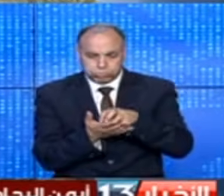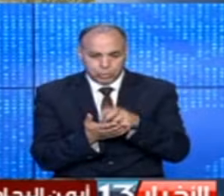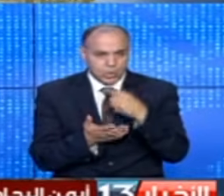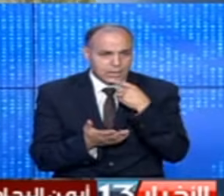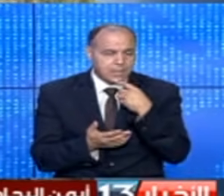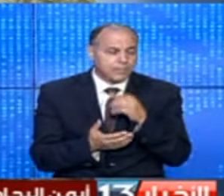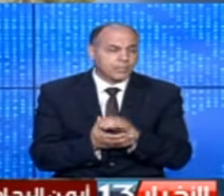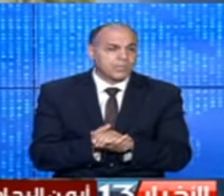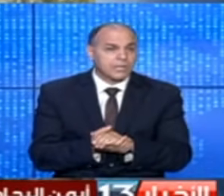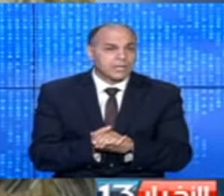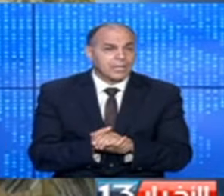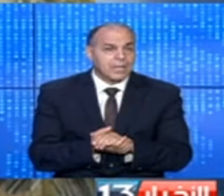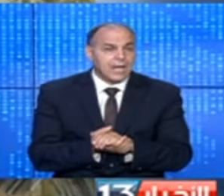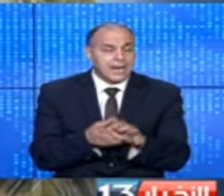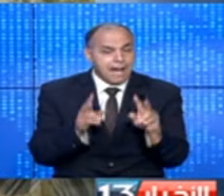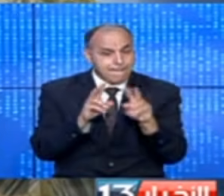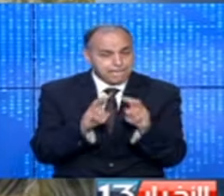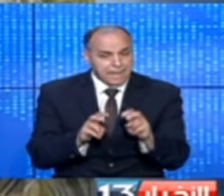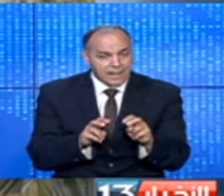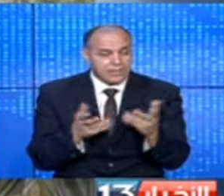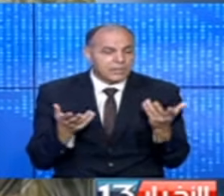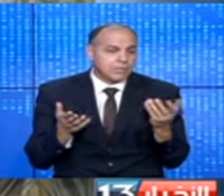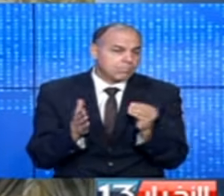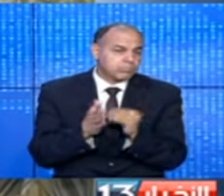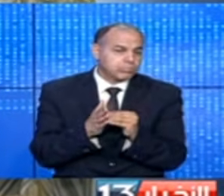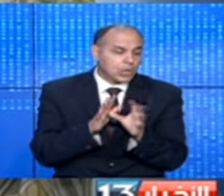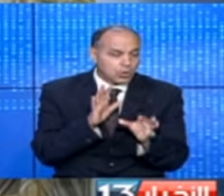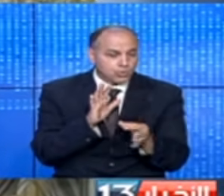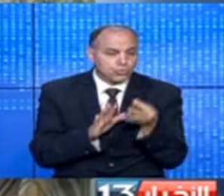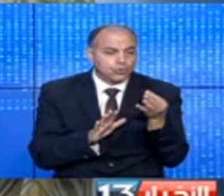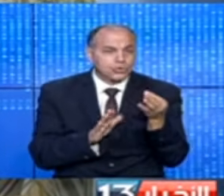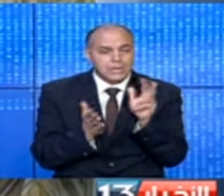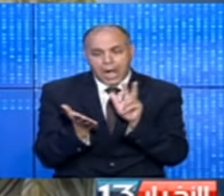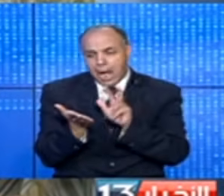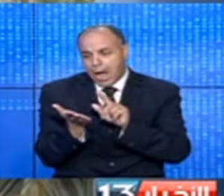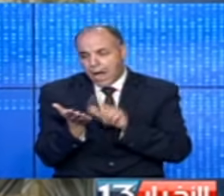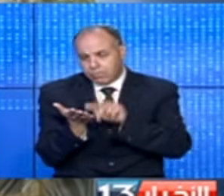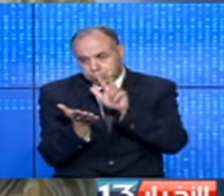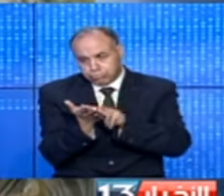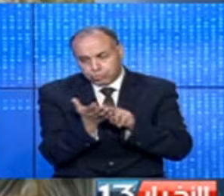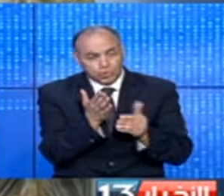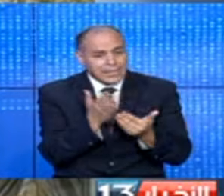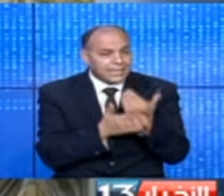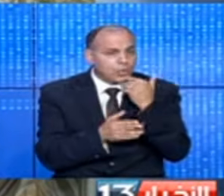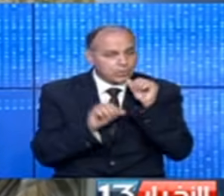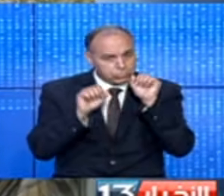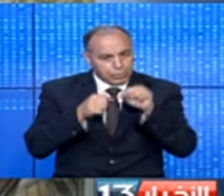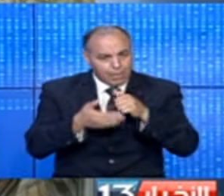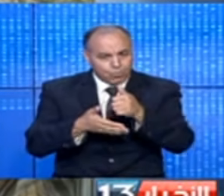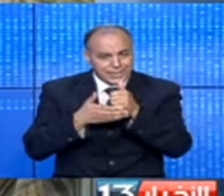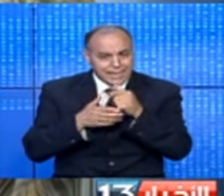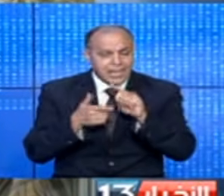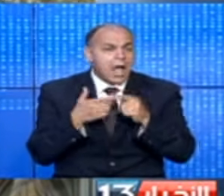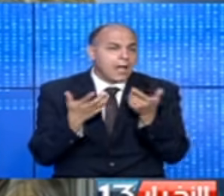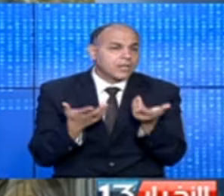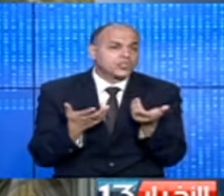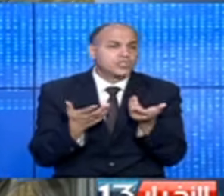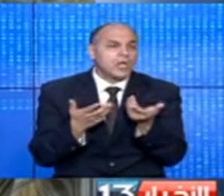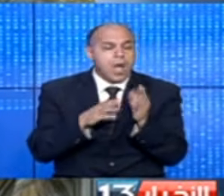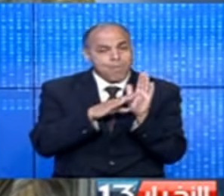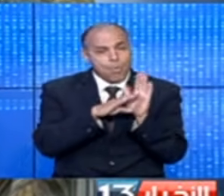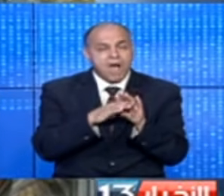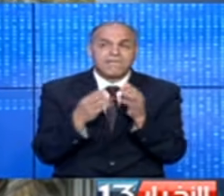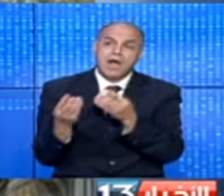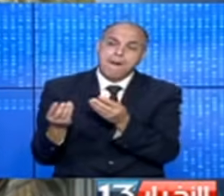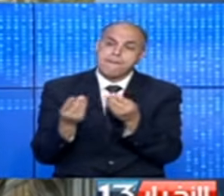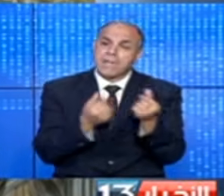ولاية توزر للبحث وإيجاد تطبيقات جديدة اللي قادرة تساعد خاصة على المحافظة على